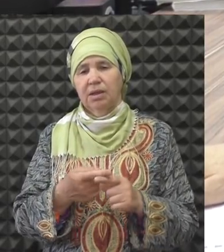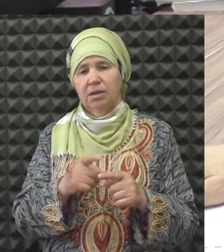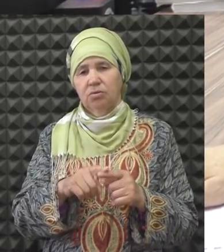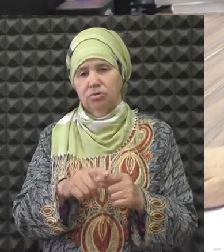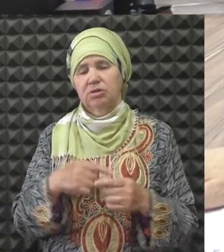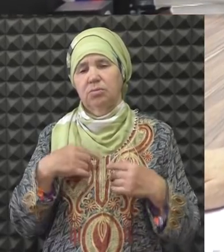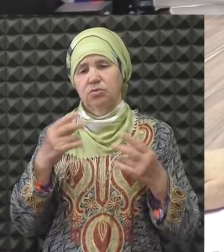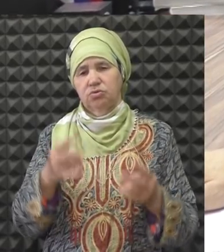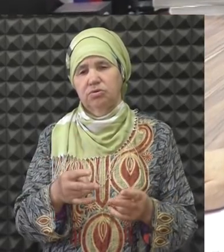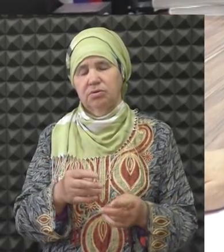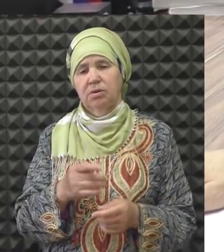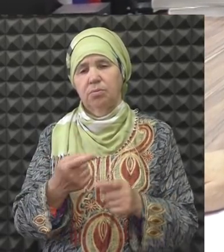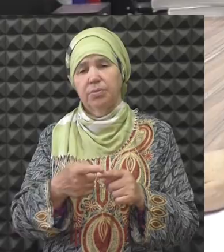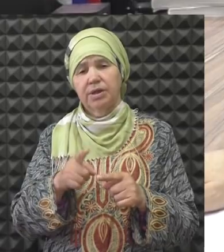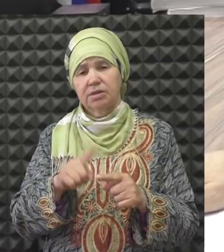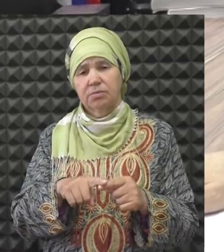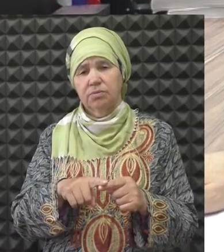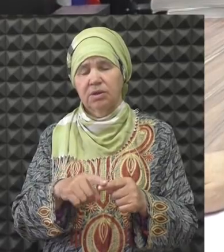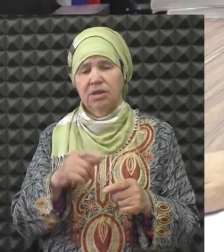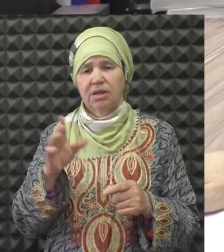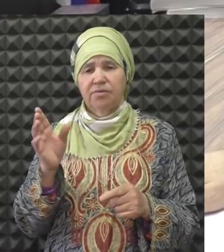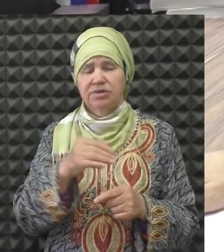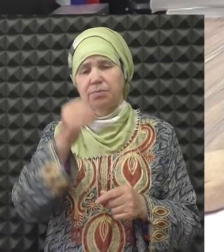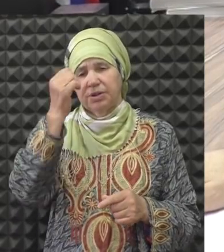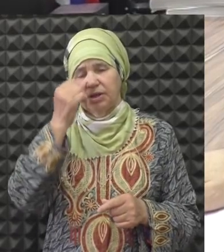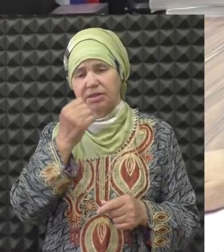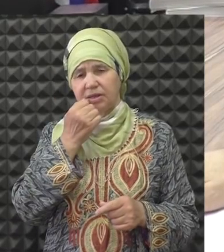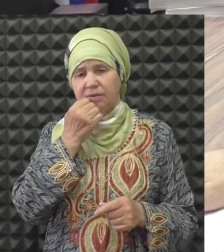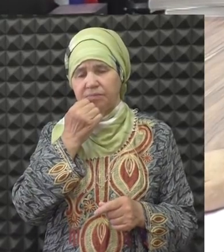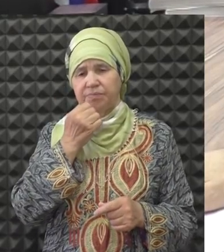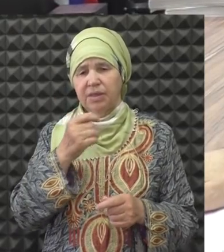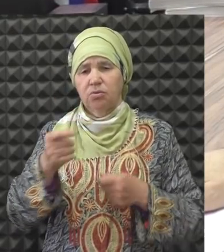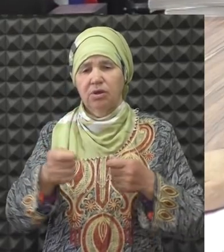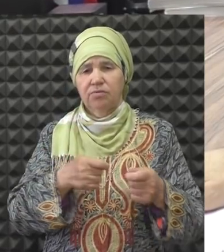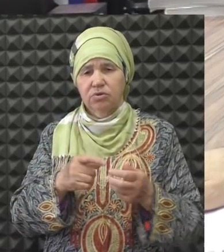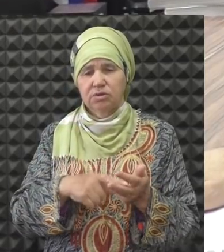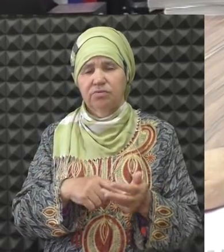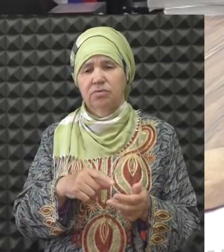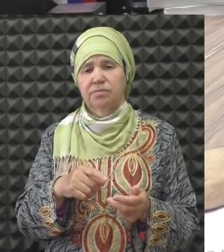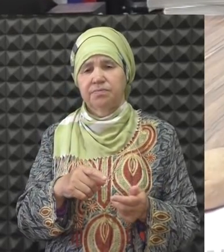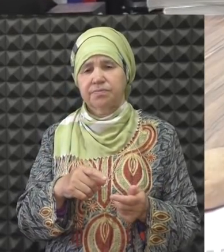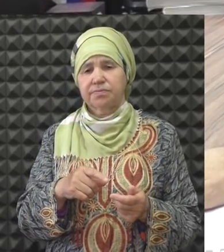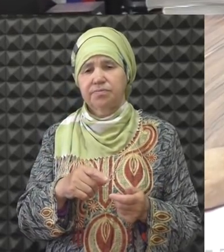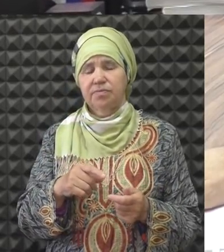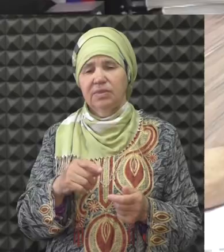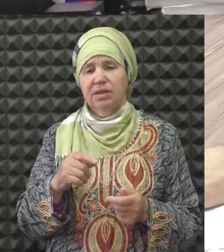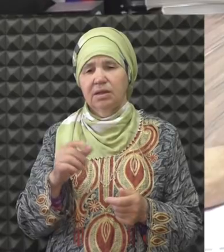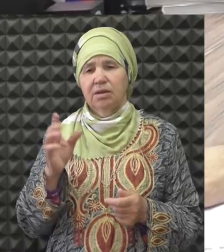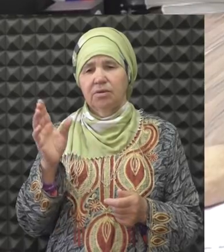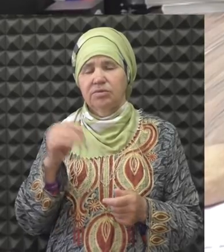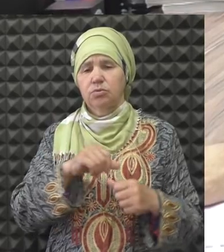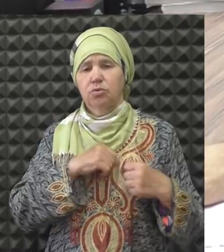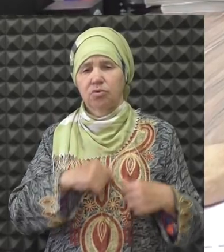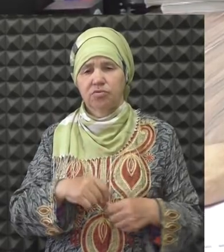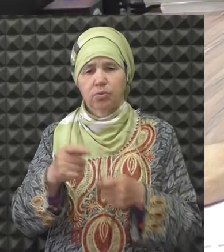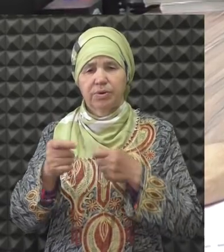Мы, это очень нам нужен. Поэтому я всем благодарен руководству, руководству